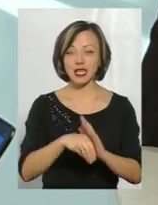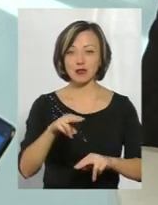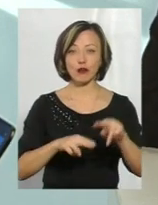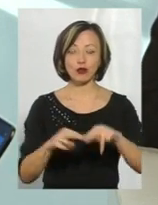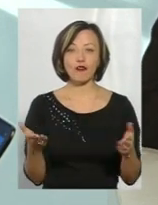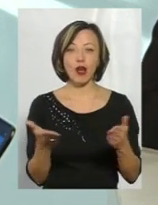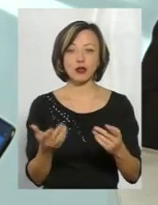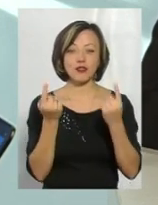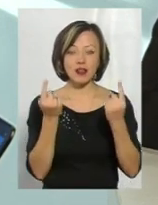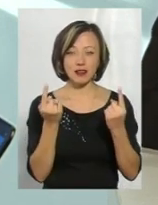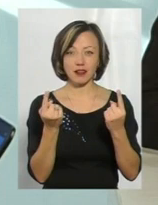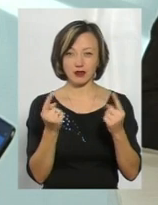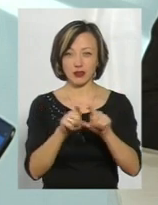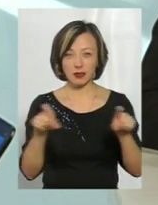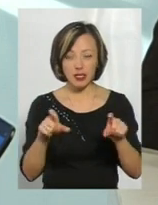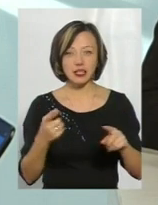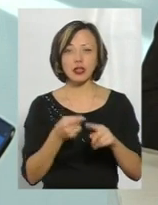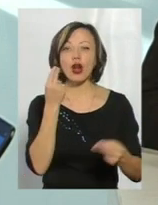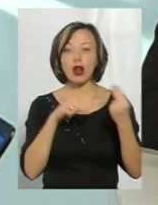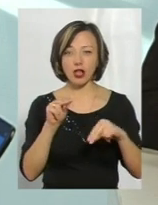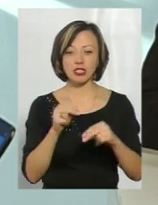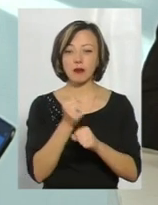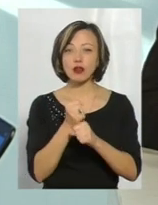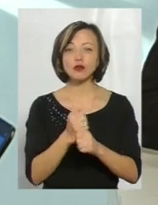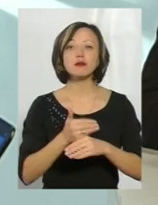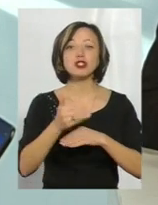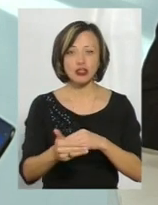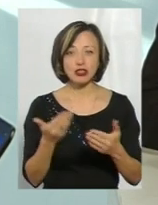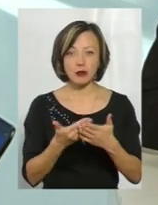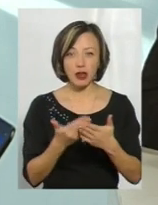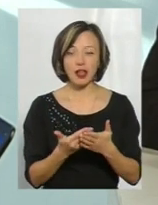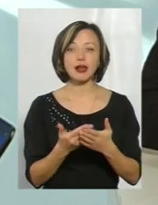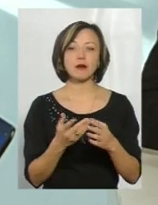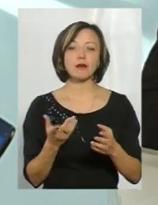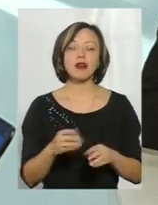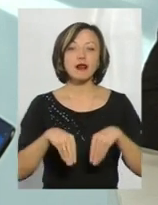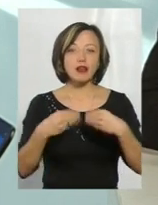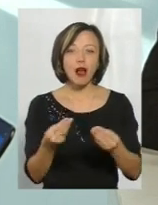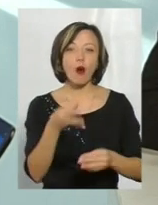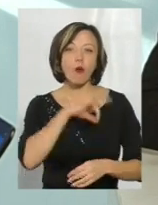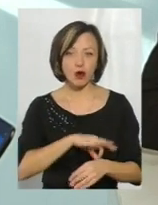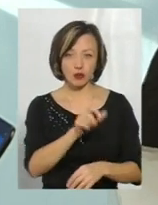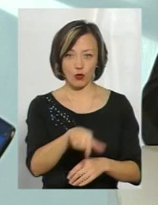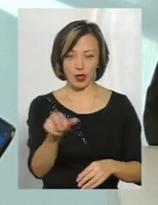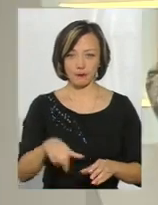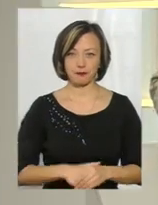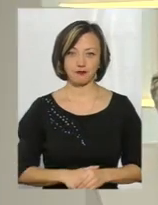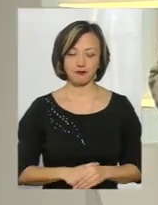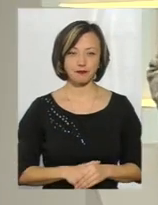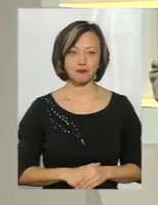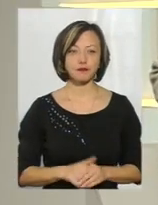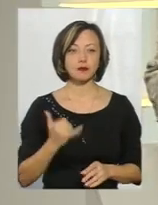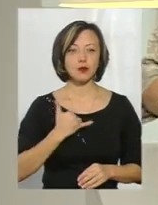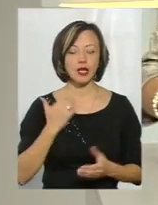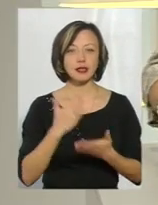якоїсь значної інфраструктури – це ще краще. І воно спрацює не одразу, але спрацює пізніше і принесе значно більше вигід громадянам. У нас знову